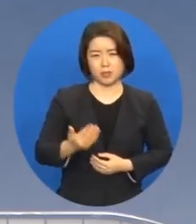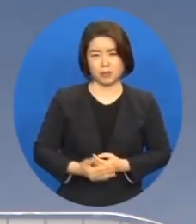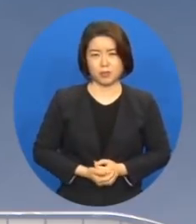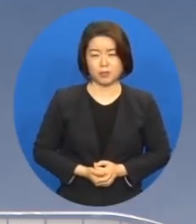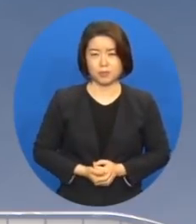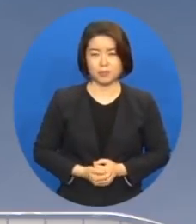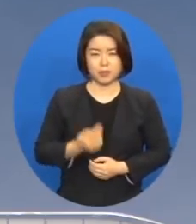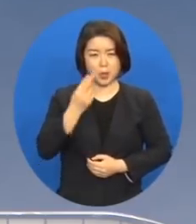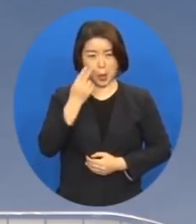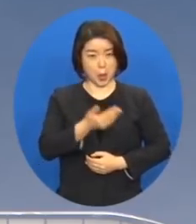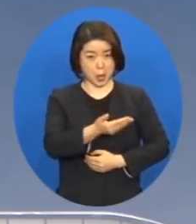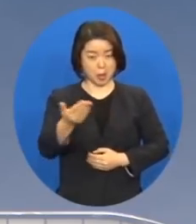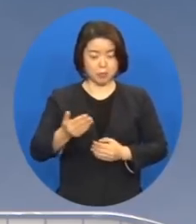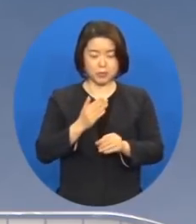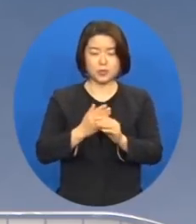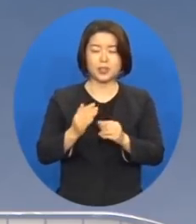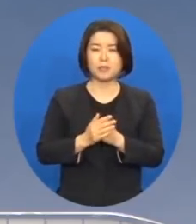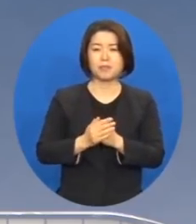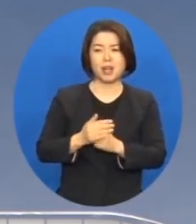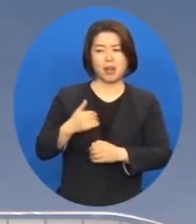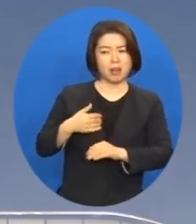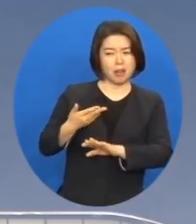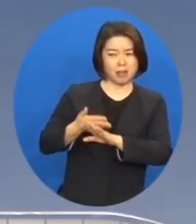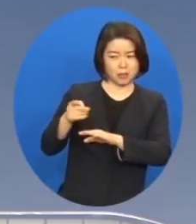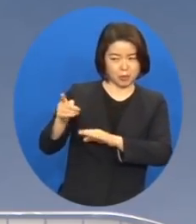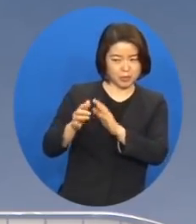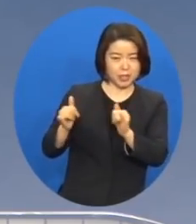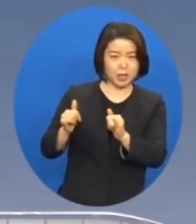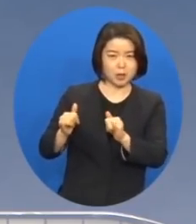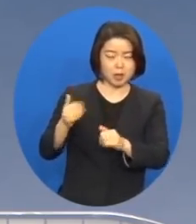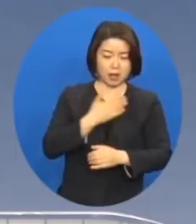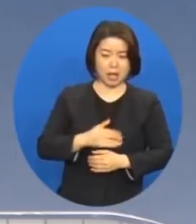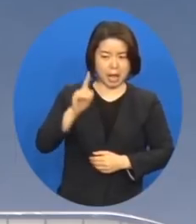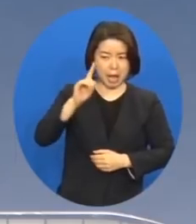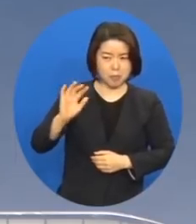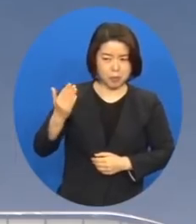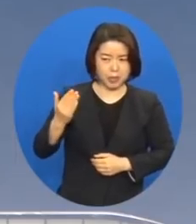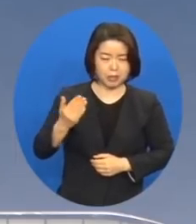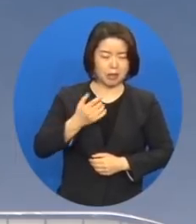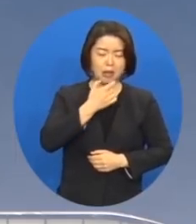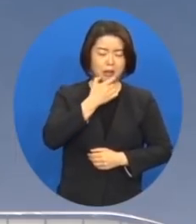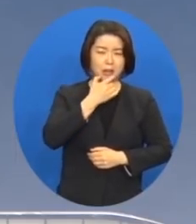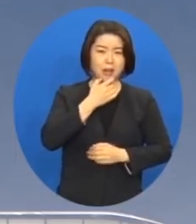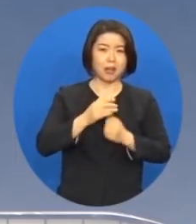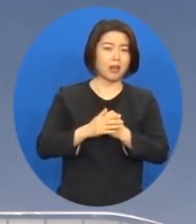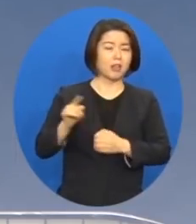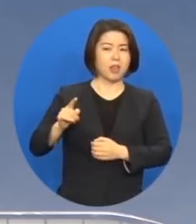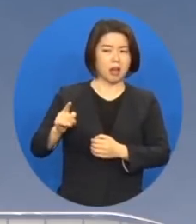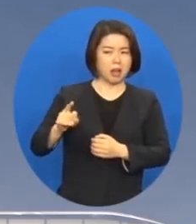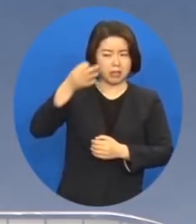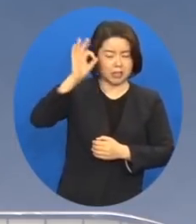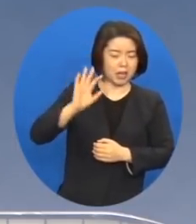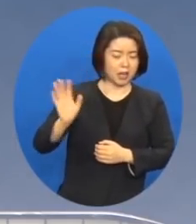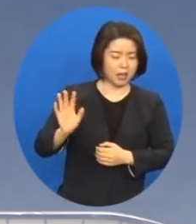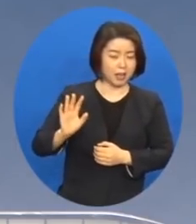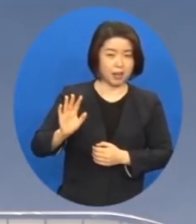혹시 여러분 중에 아, 나는 다른 교인들과 그렇게 한 몸 되기 싫습니다, 나는 그것을 받아들일 수가